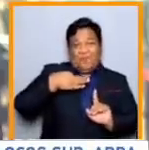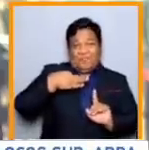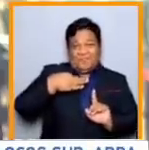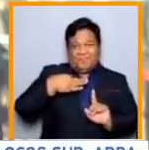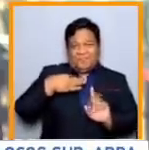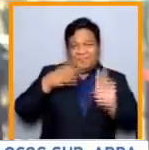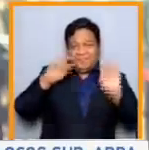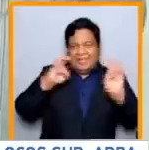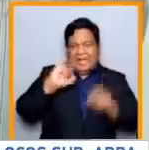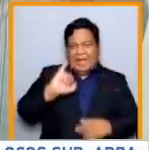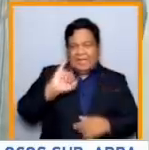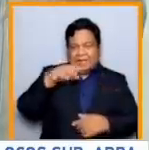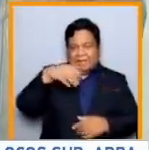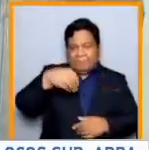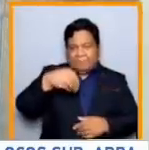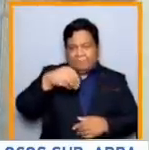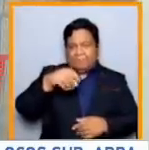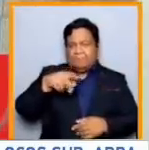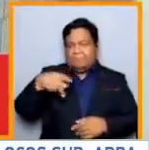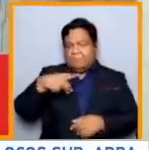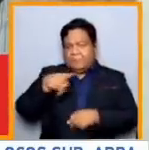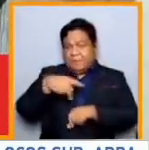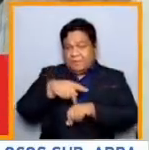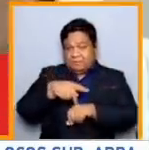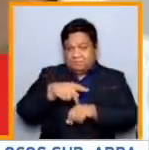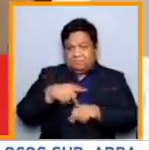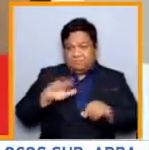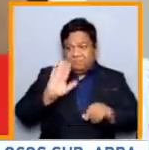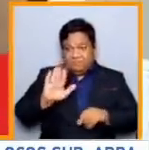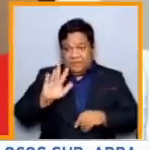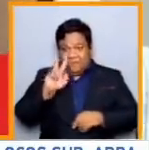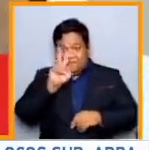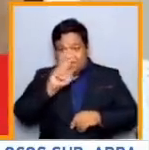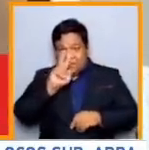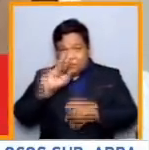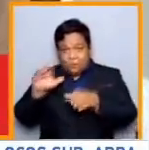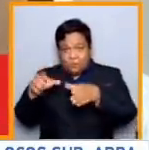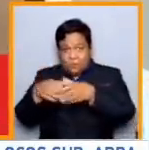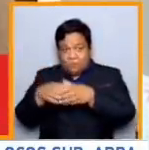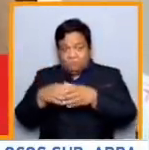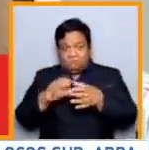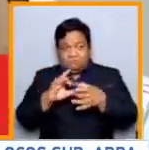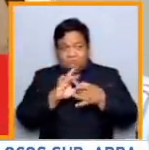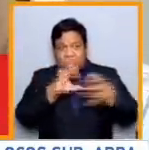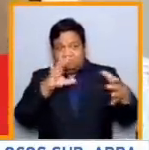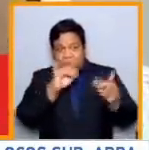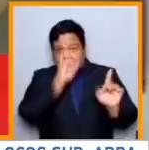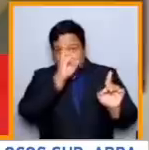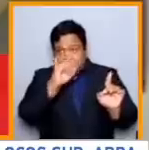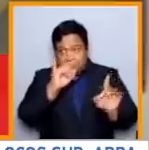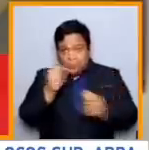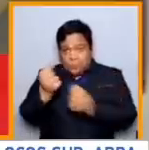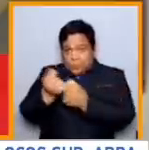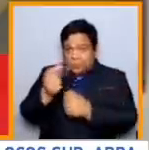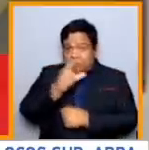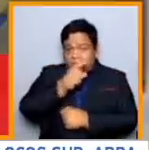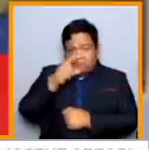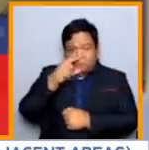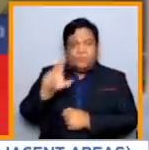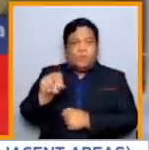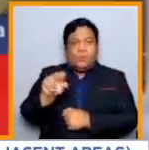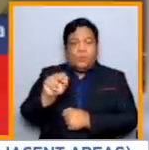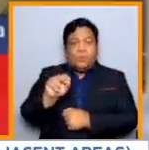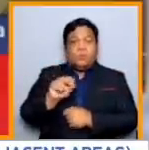Lenny Robredo. Ay sa chief campaign strategist ni Moreno na si Lito Banayo, sinabi ng ilang grupo ng volunteers na sa Visayas na tanging